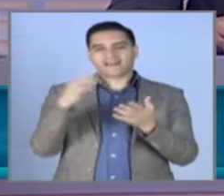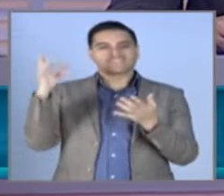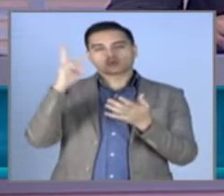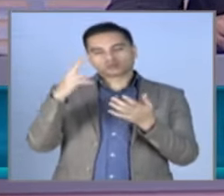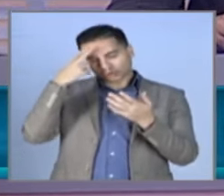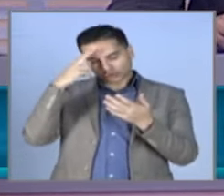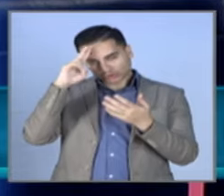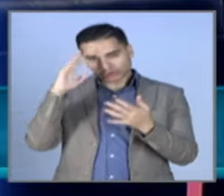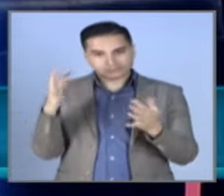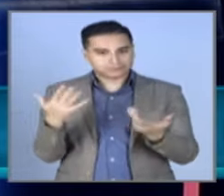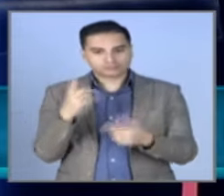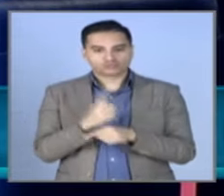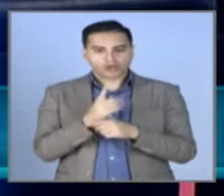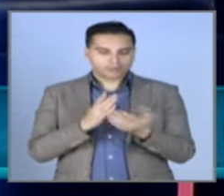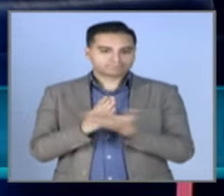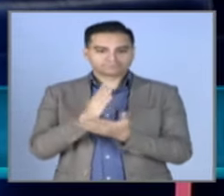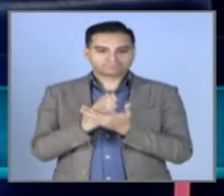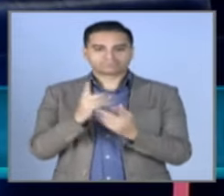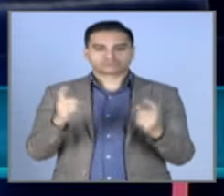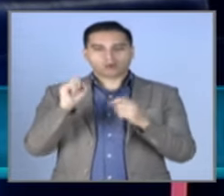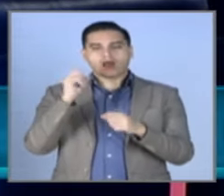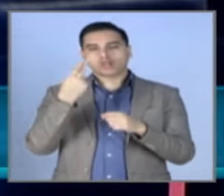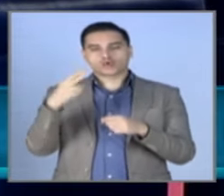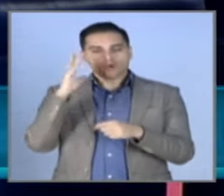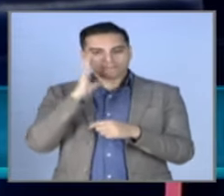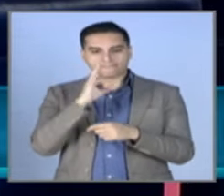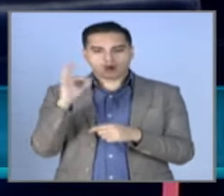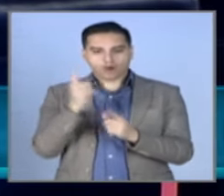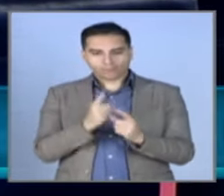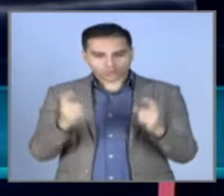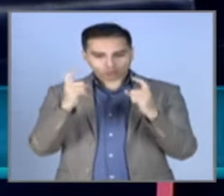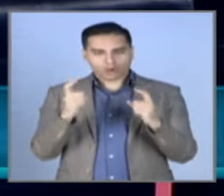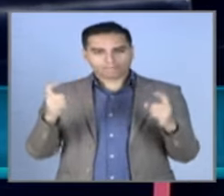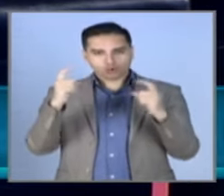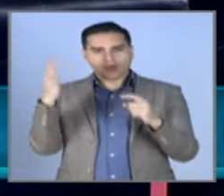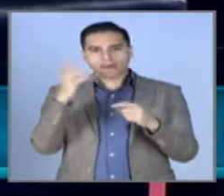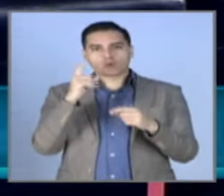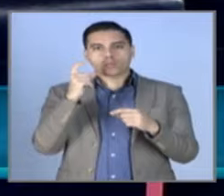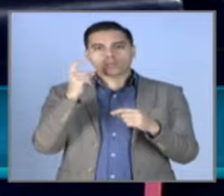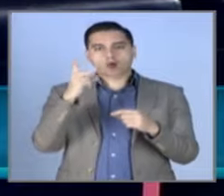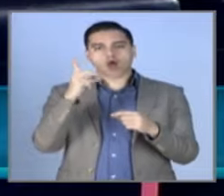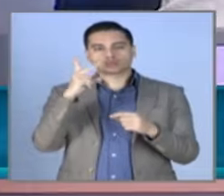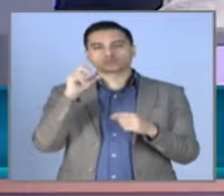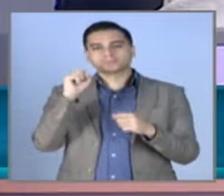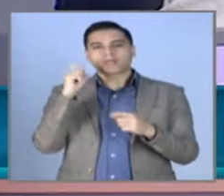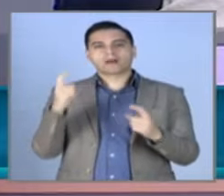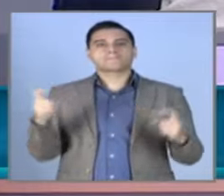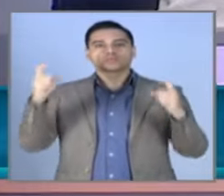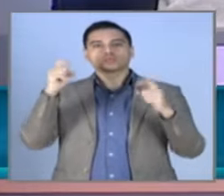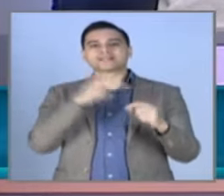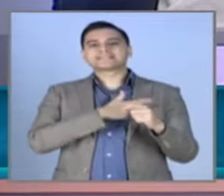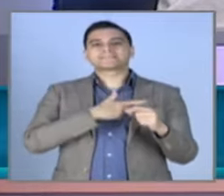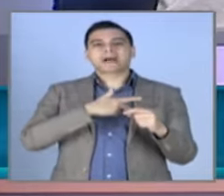حتى عام 2023 خض 21 مباراه في اربع